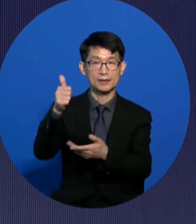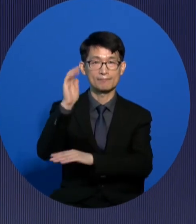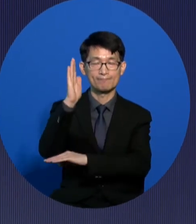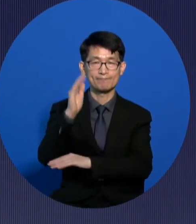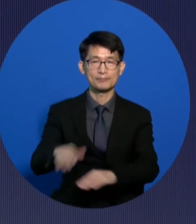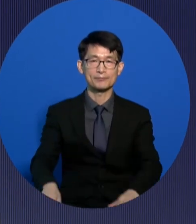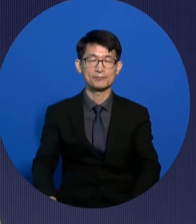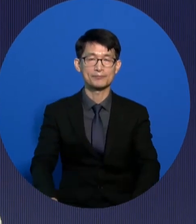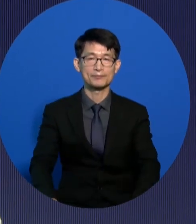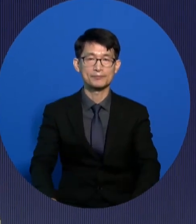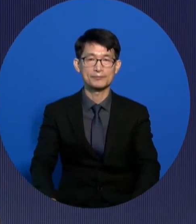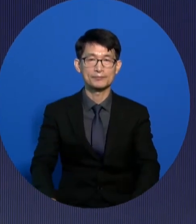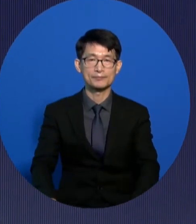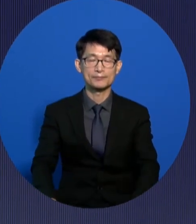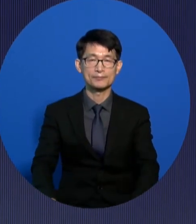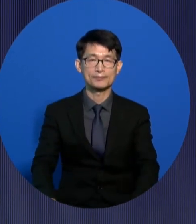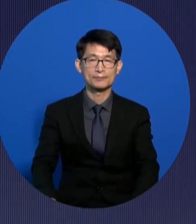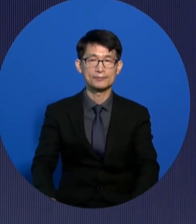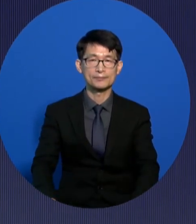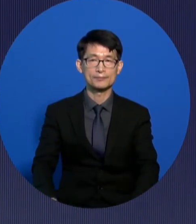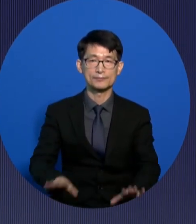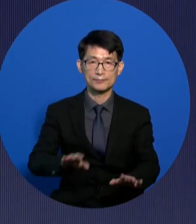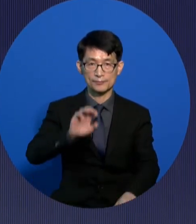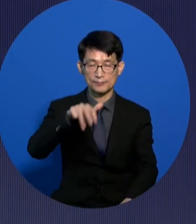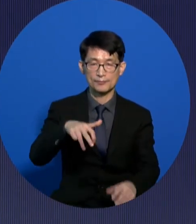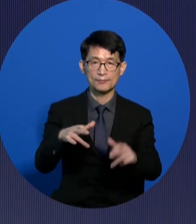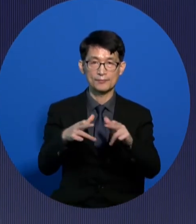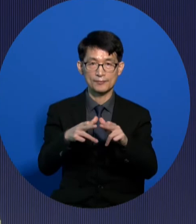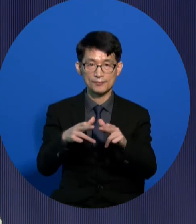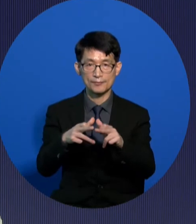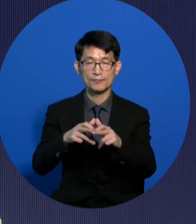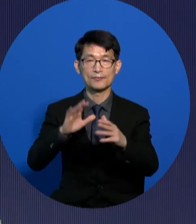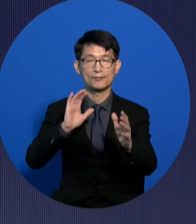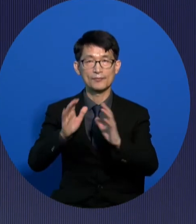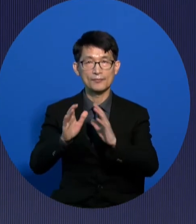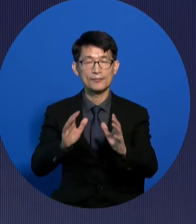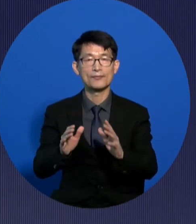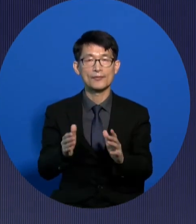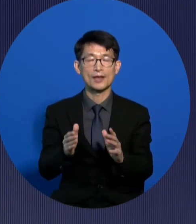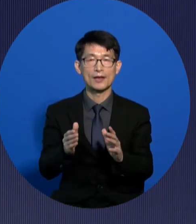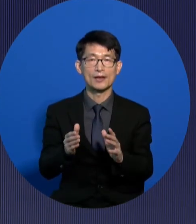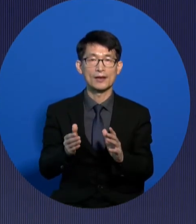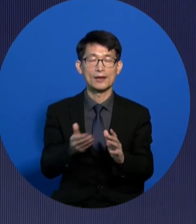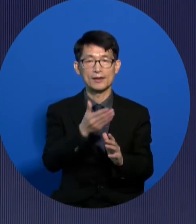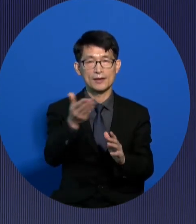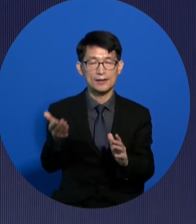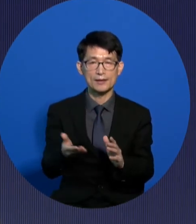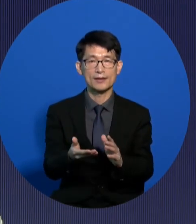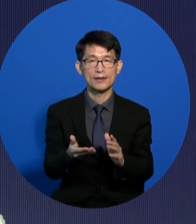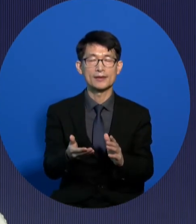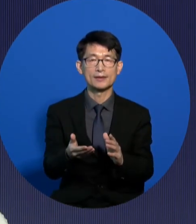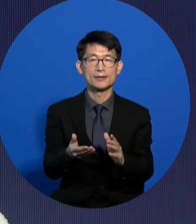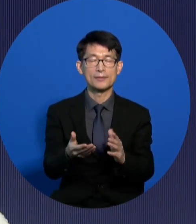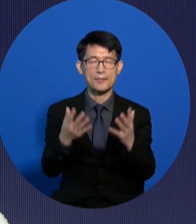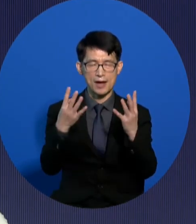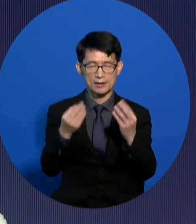이 평창 장애 포럼 변하고 함께 했으면 좋겠습니다. 그래서 우리